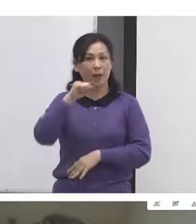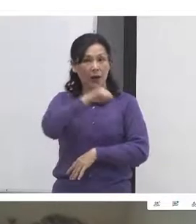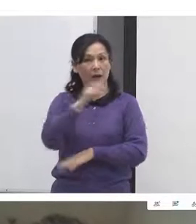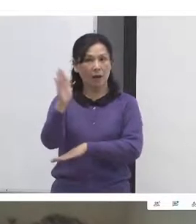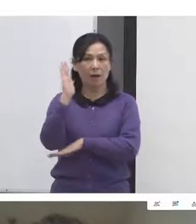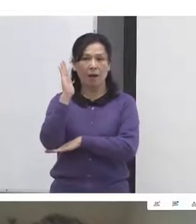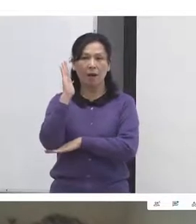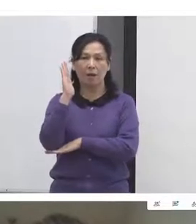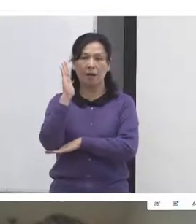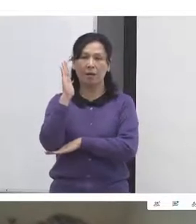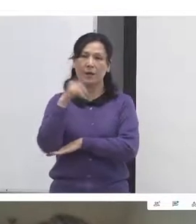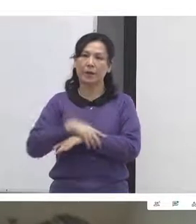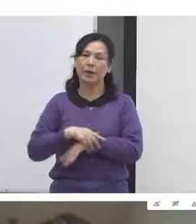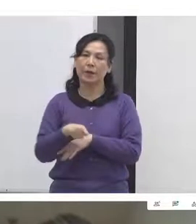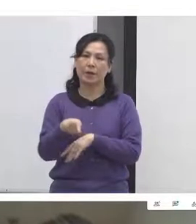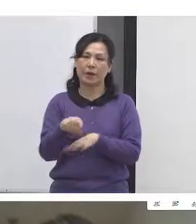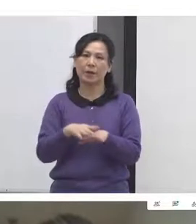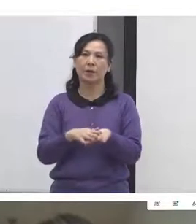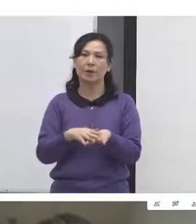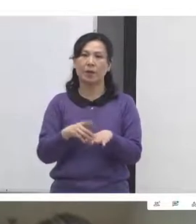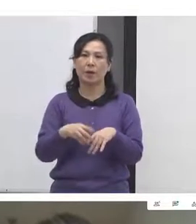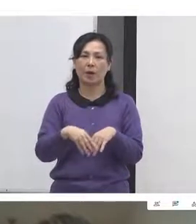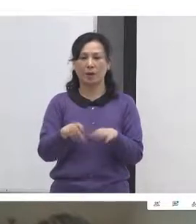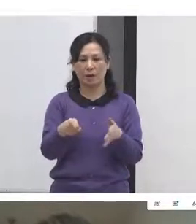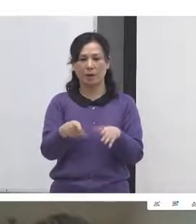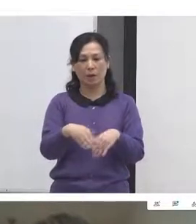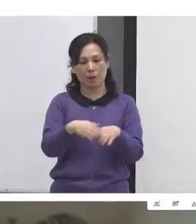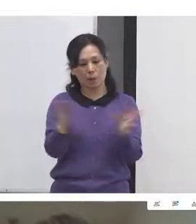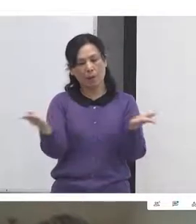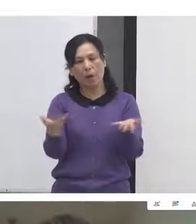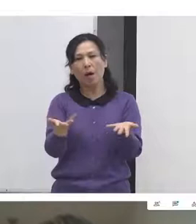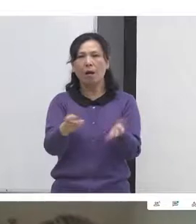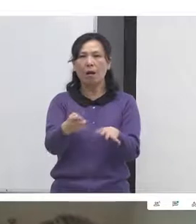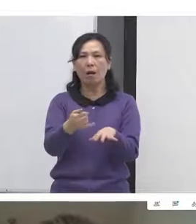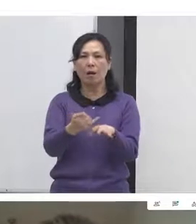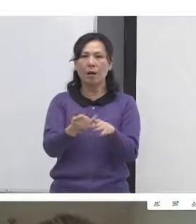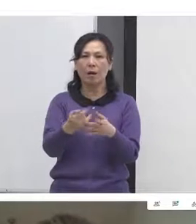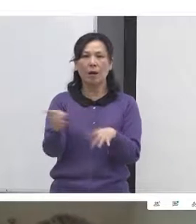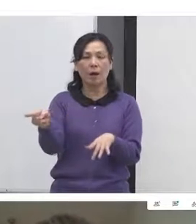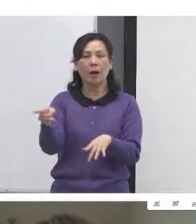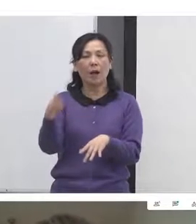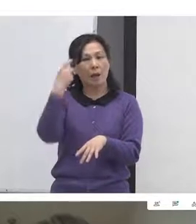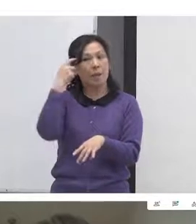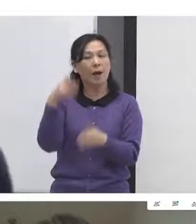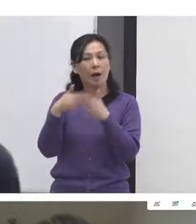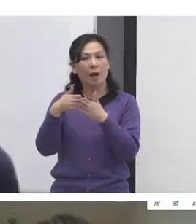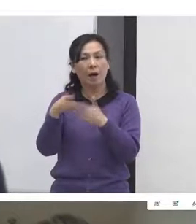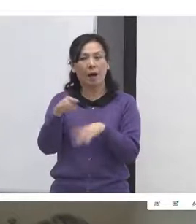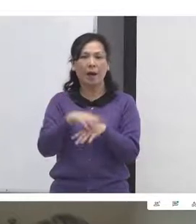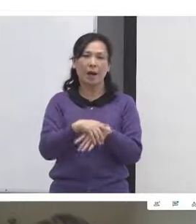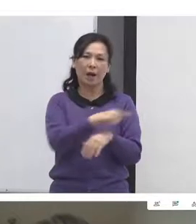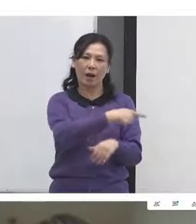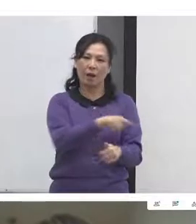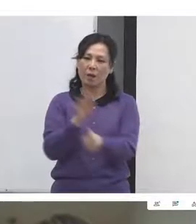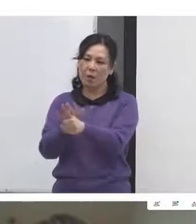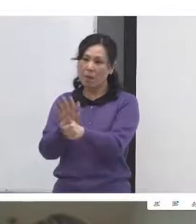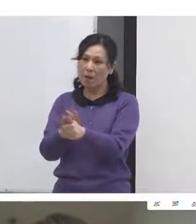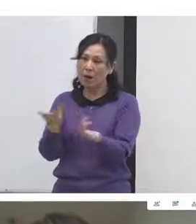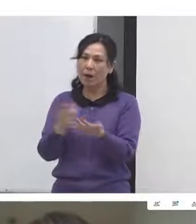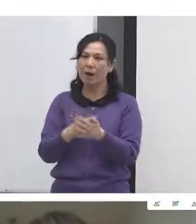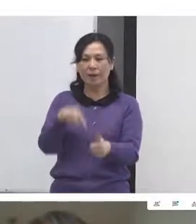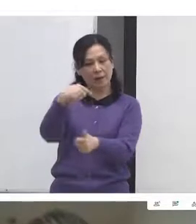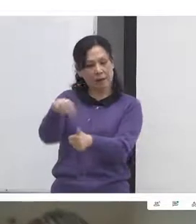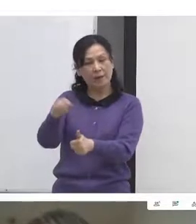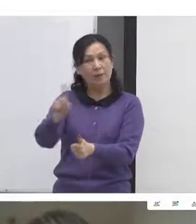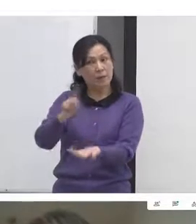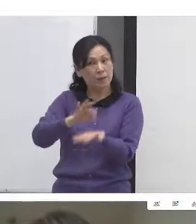们是就是 Open for Communications 啦，如果他们想要，透过我们的一些资源，就是说，教他们怎